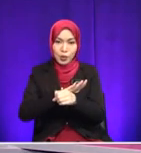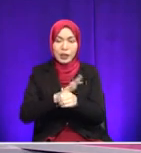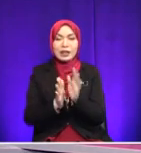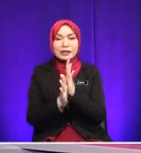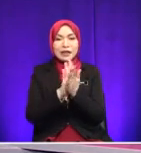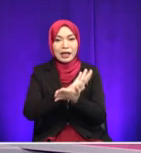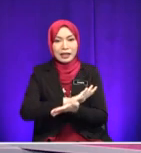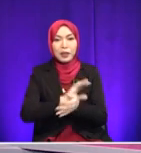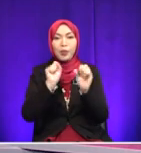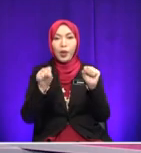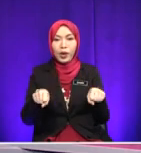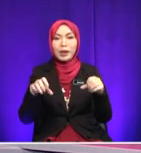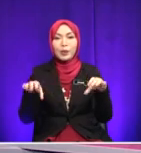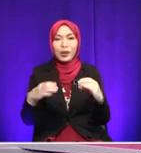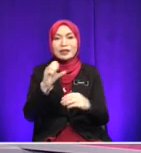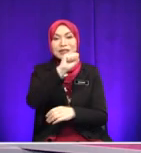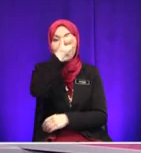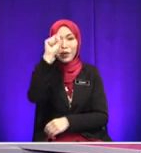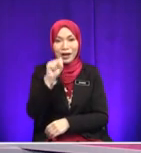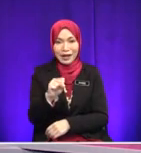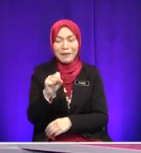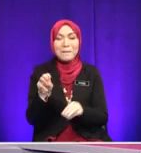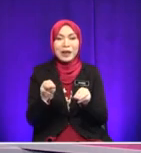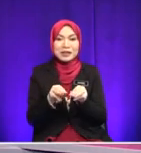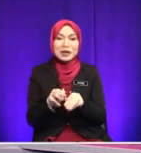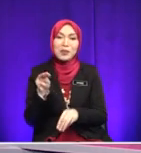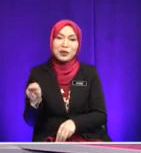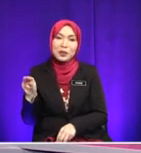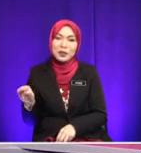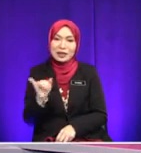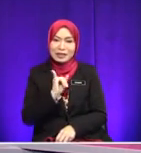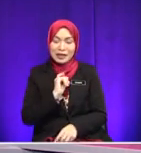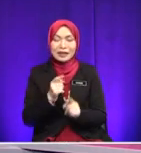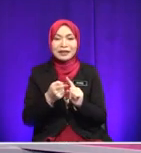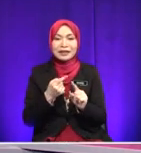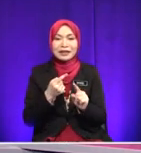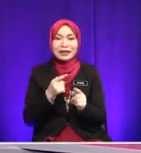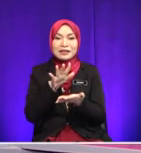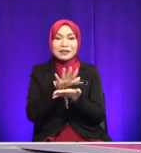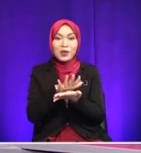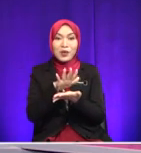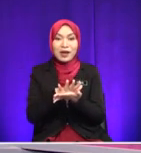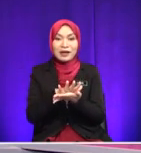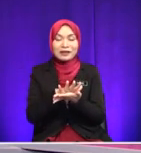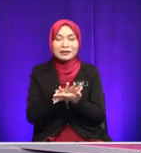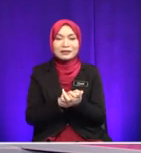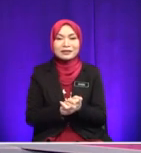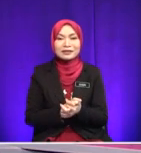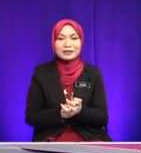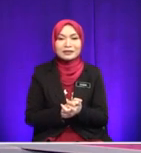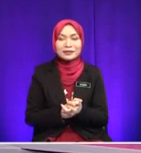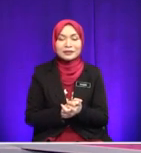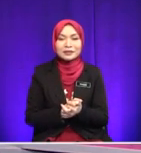rakan-rakan anak-anak murid saya di SMK Seri Mulia. Apabila dah buat pembacaan, fikirkan apa yang ingin ditanya, nak tahu